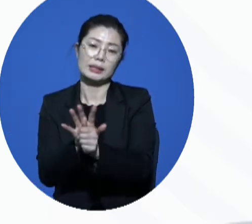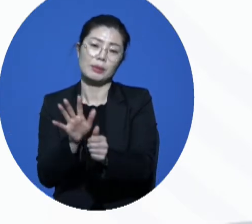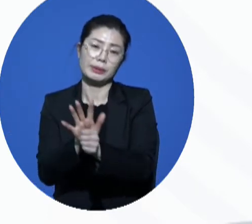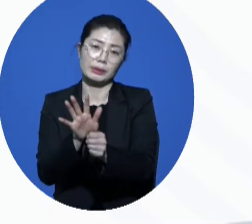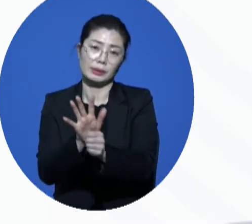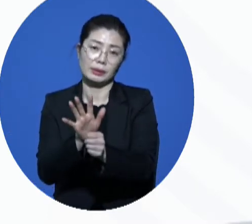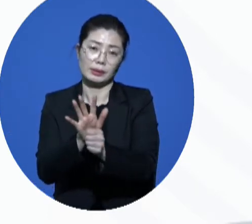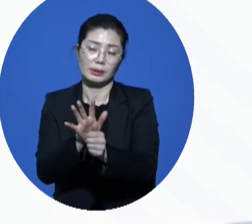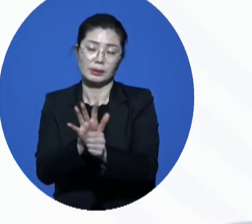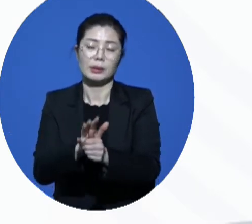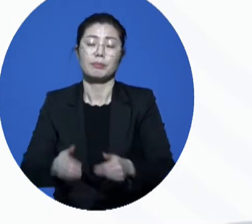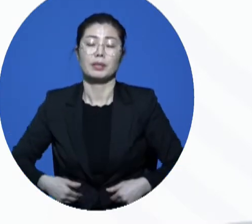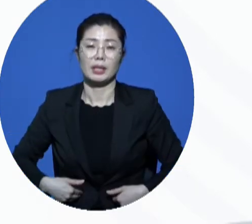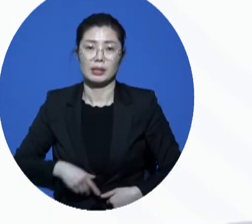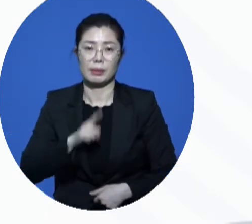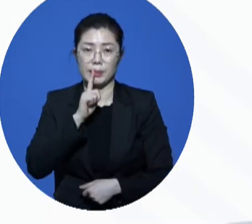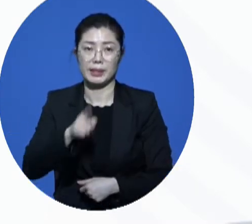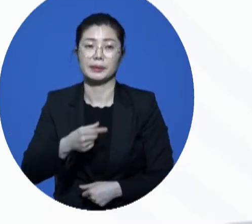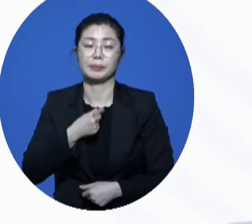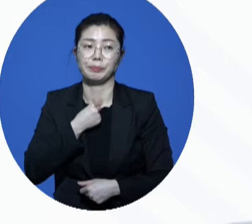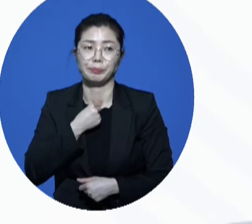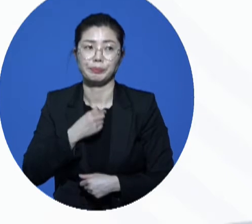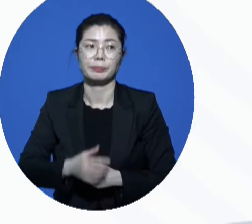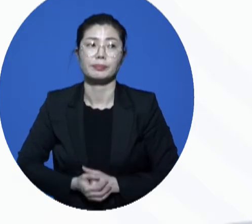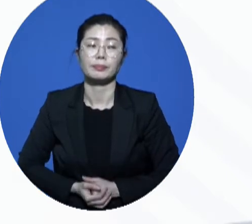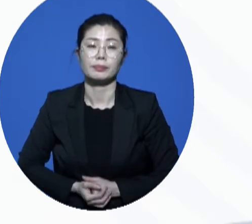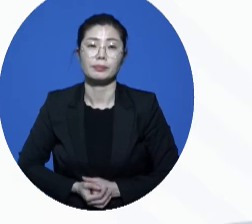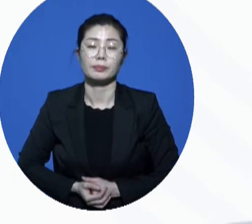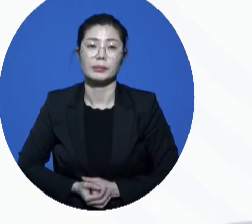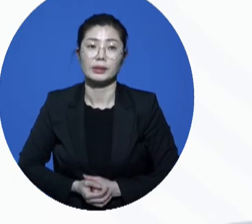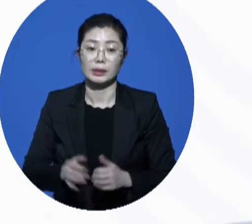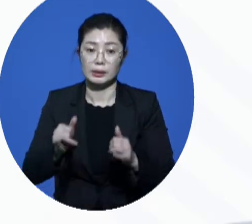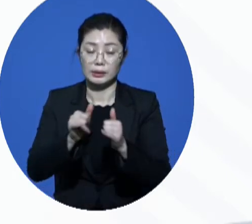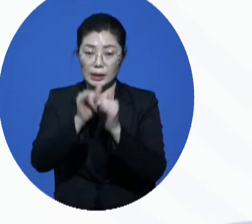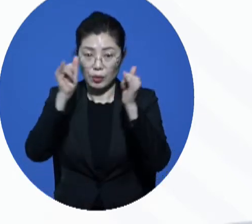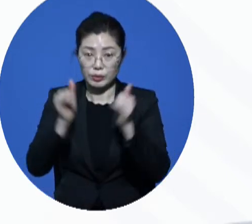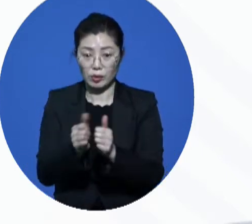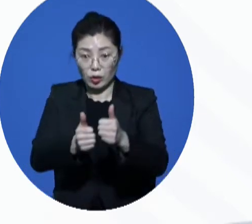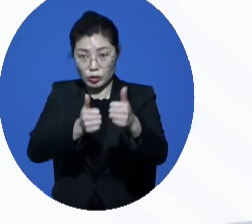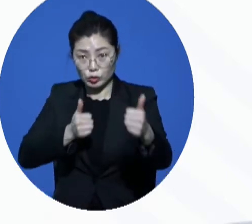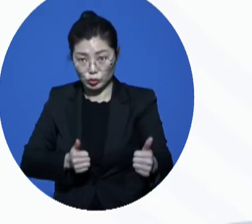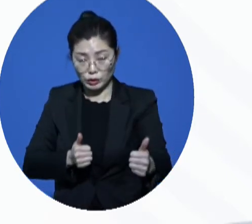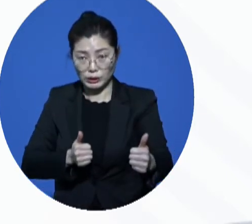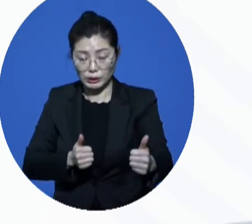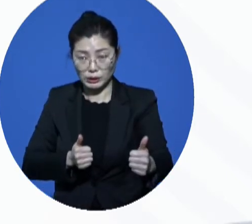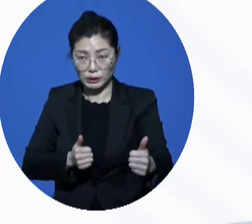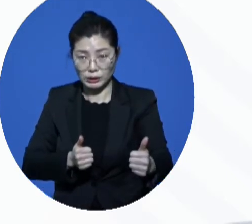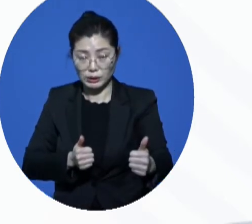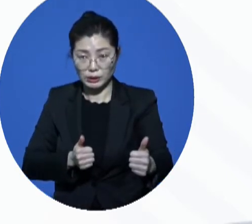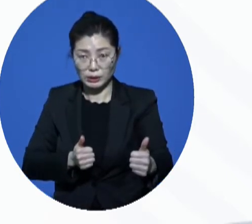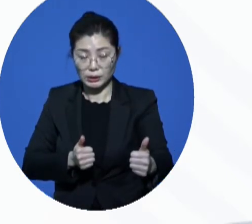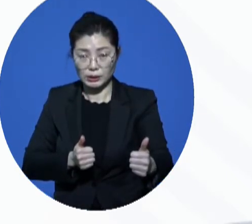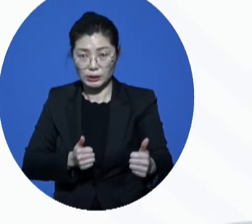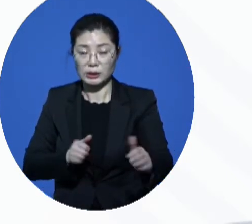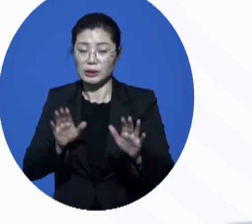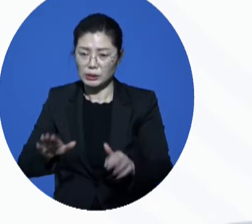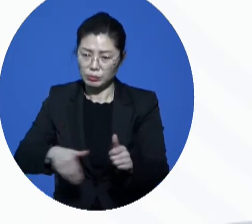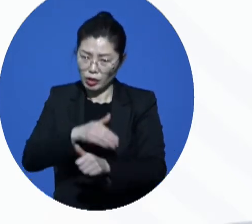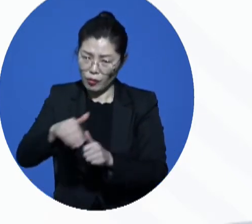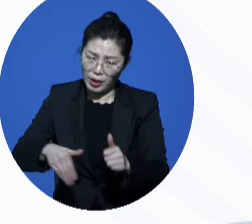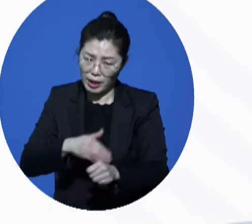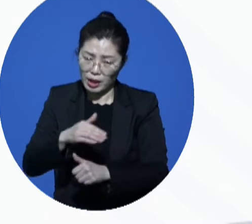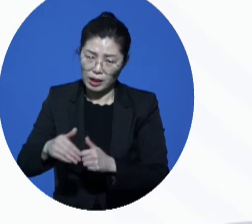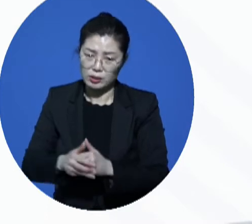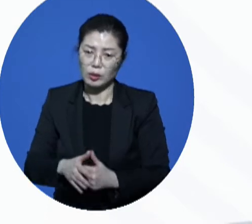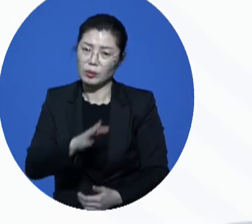탈시설 이행의 필요성의 강조는 이런 의미들을 가집니다. 사회적 거리두기, 한국 사회에서 K방역으로 상당히 박수를 받고